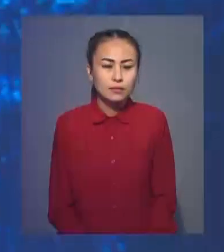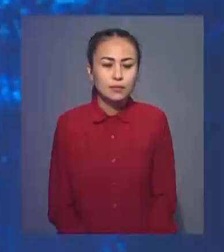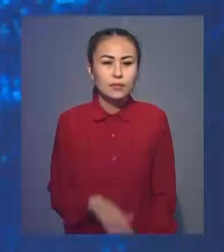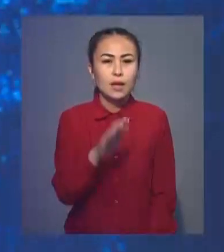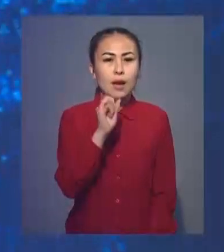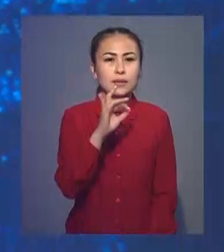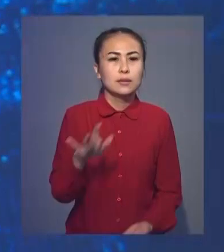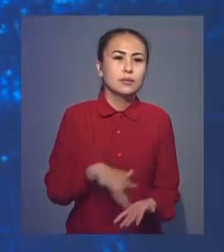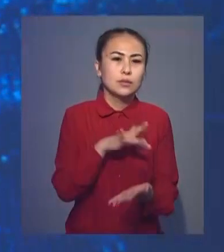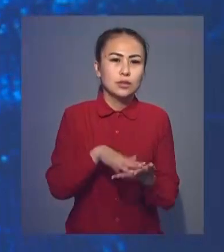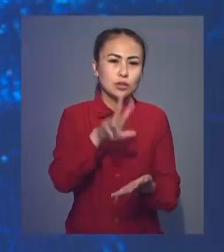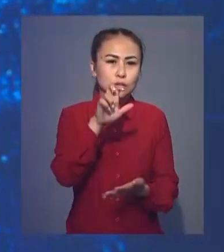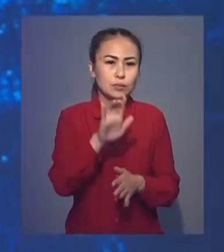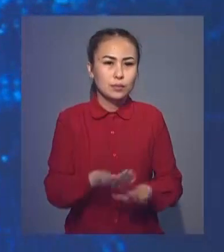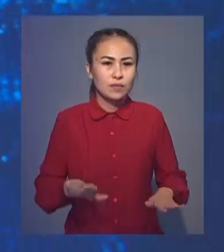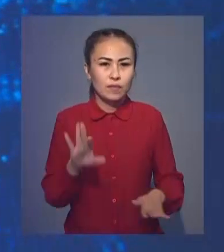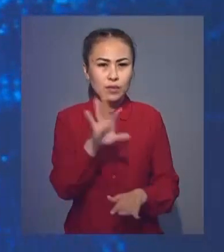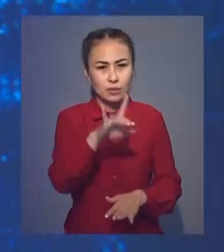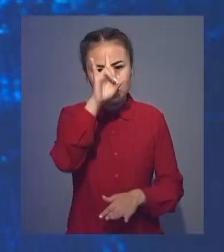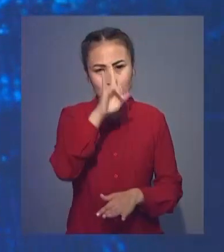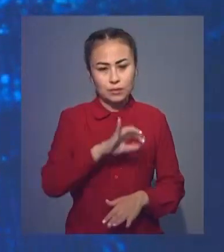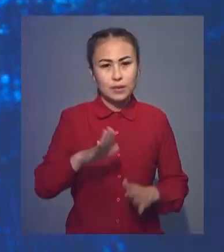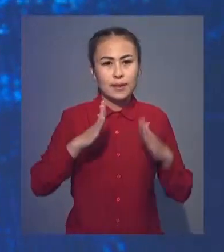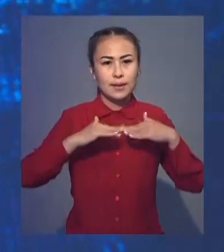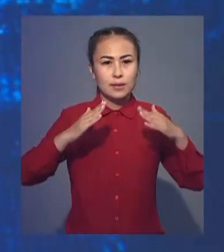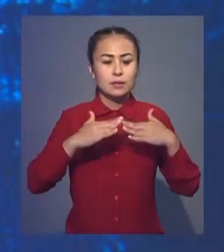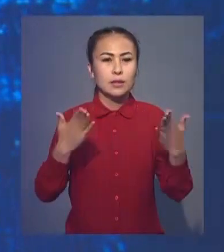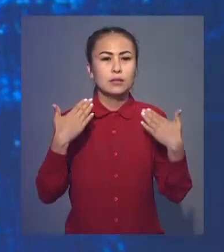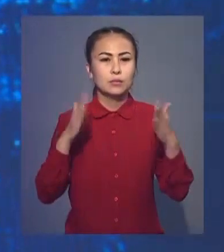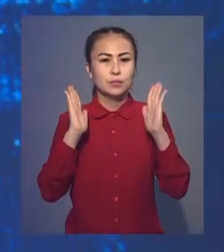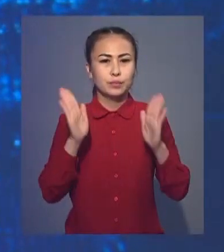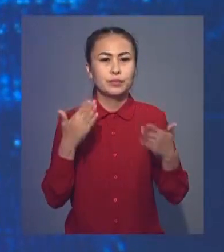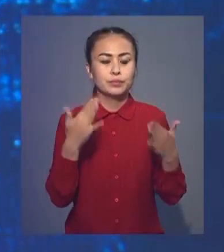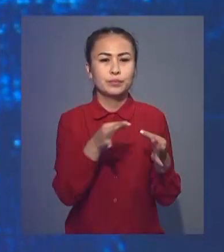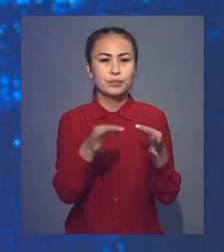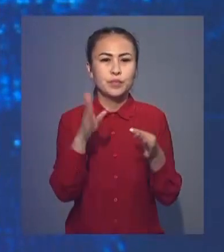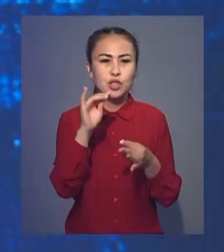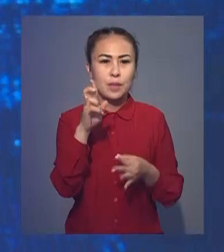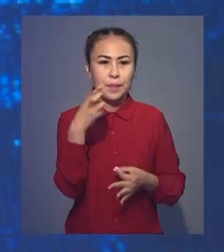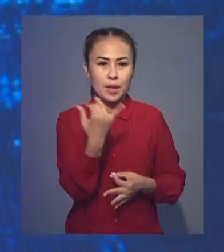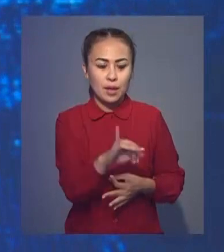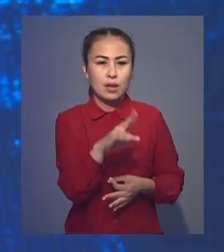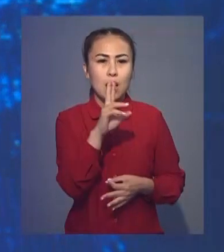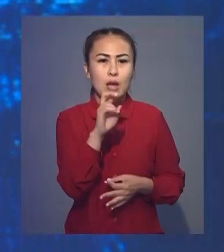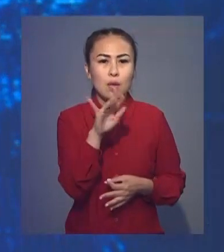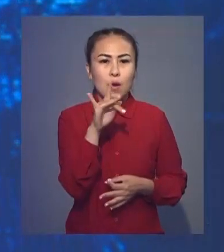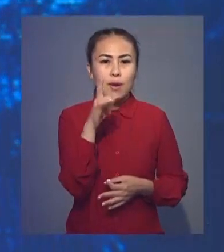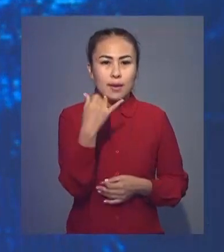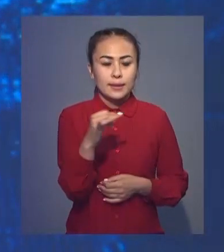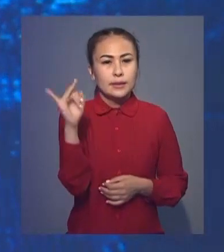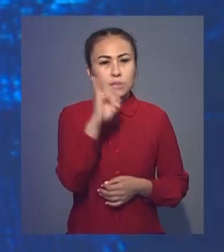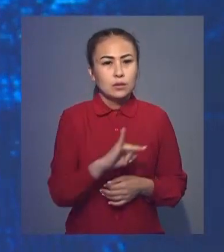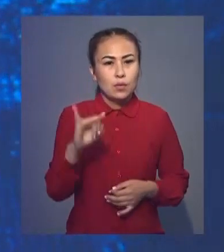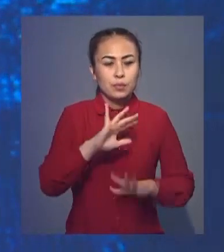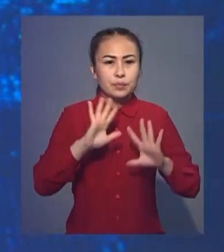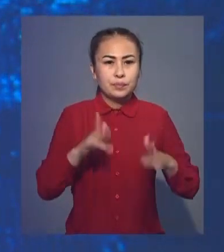Арыс қаласынан 300 бала Шығыс Қазақстан облысындағы лагерде демалатын болады. Олар аймақтағы Жидебай мен Қатонқарағайдағы тарихи